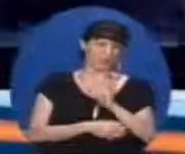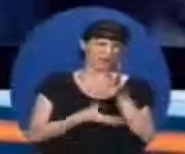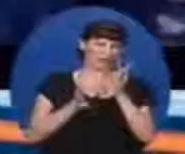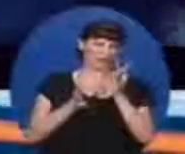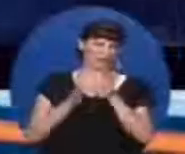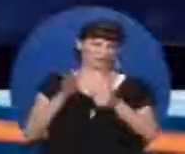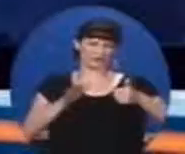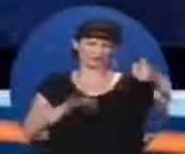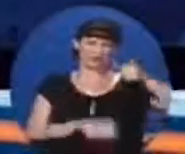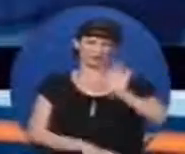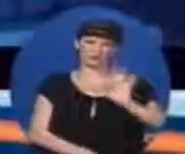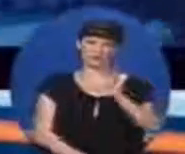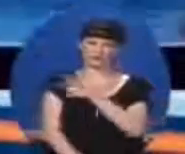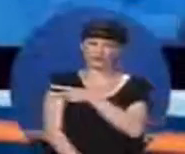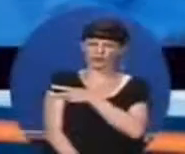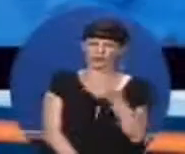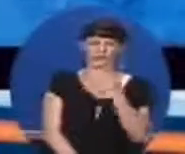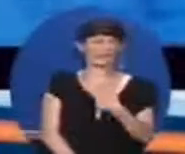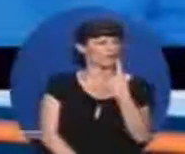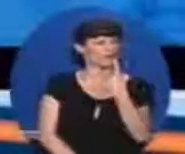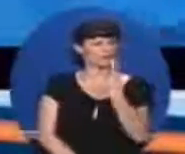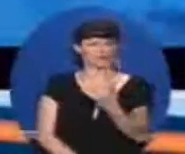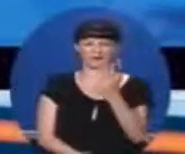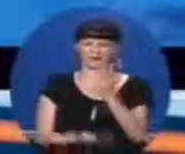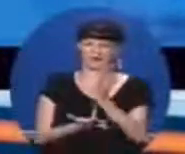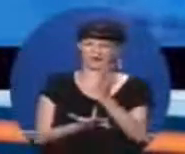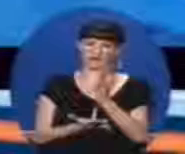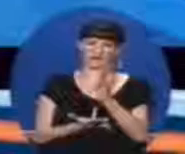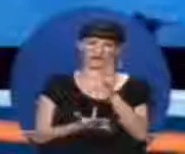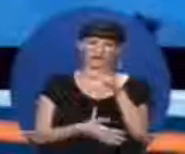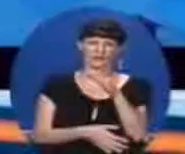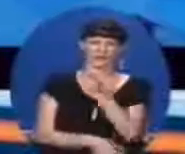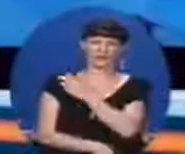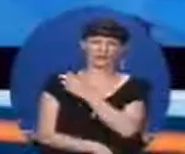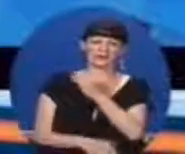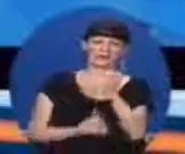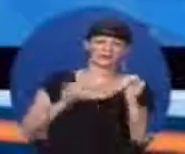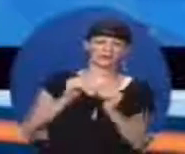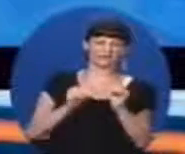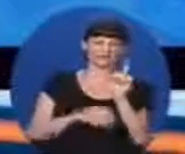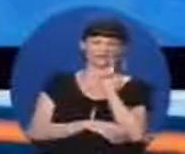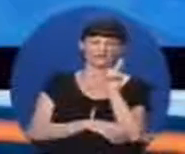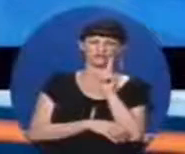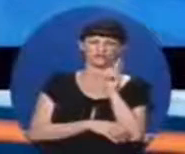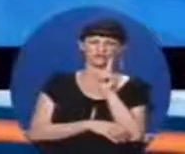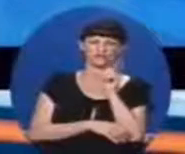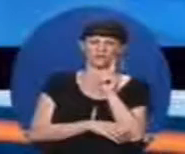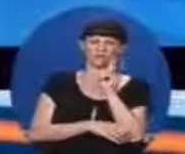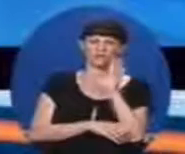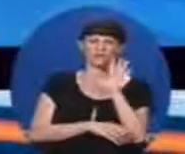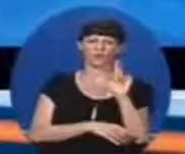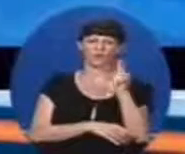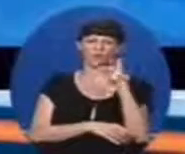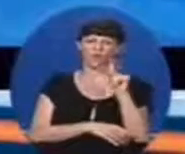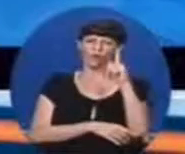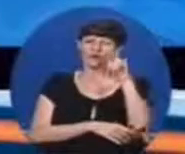אמרתי שאני פשוט לא מכיר, הרי תת ניצב בוקובזה, שלא קוראים לו גוטמן ולא רבינוביץ', הוא אמר